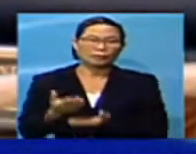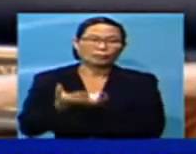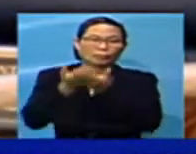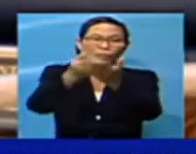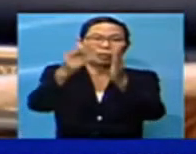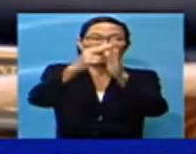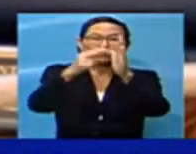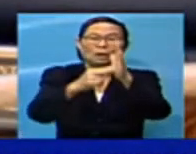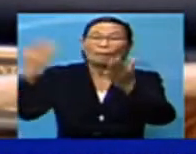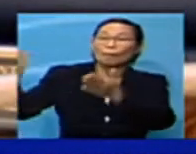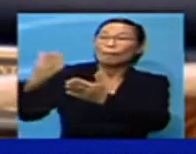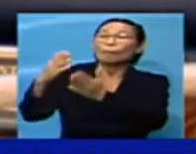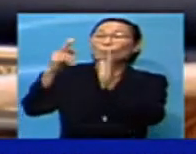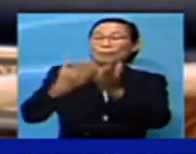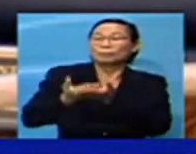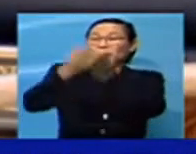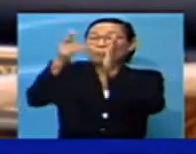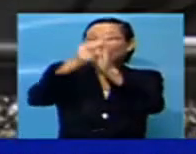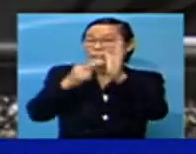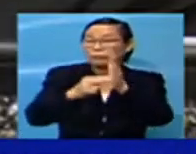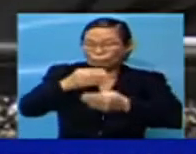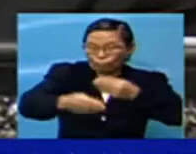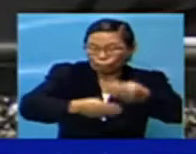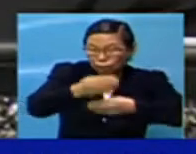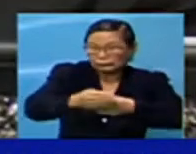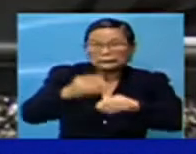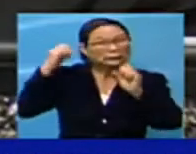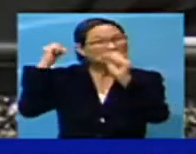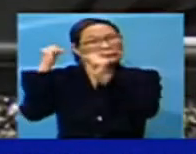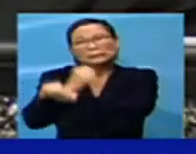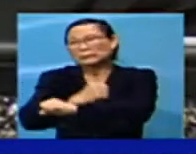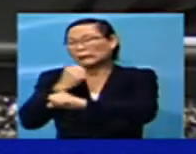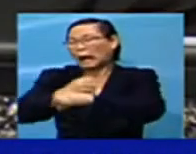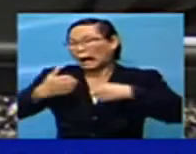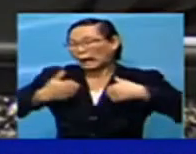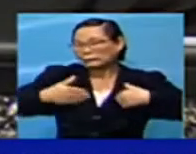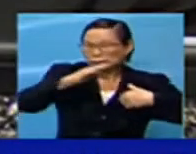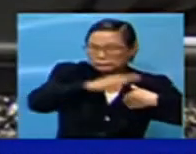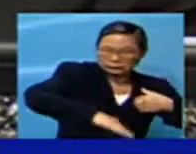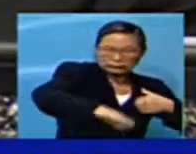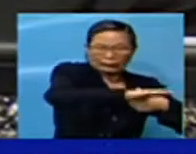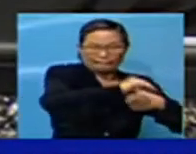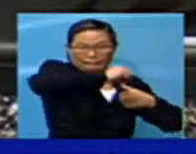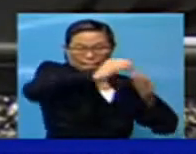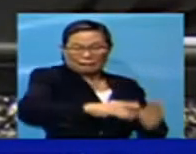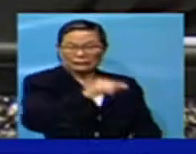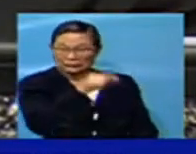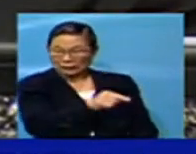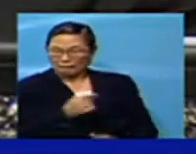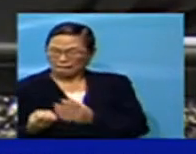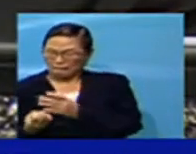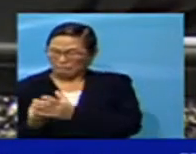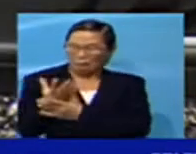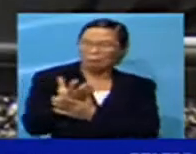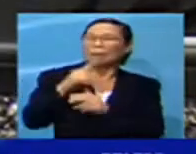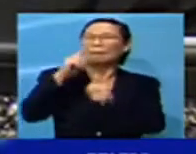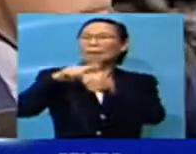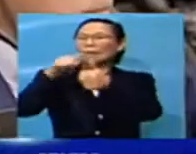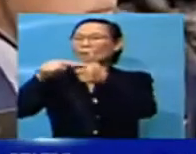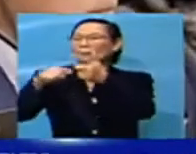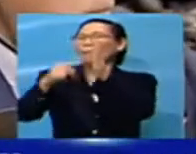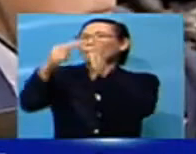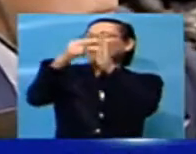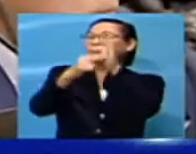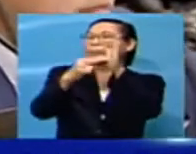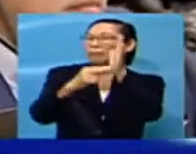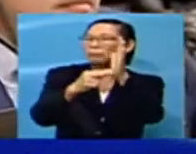Pembentangan usul terbabit bagaimanapun melalui proses yang mencabar. Ada dalam kalangan anggota pembangkang membangkitkan beberapa peraturan